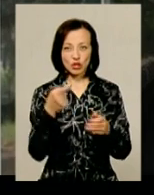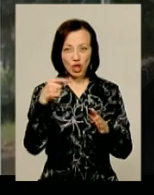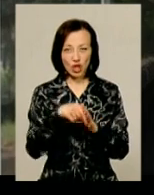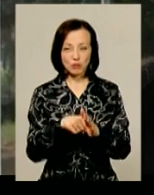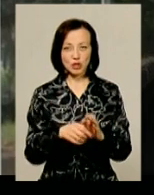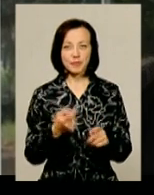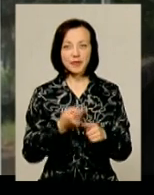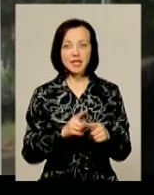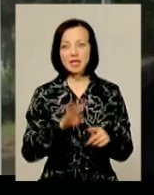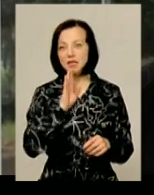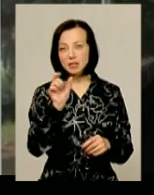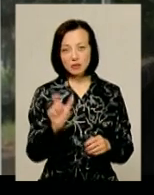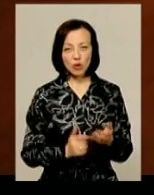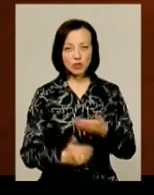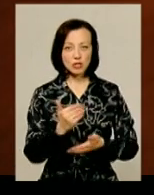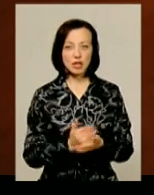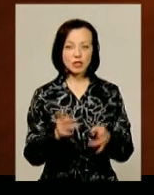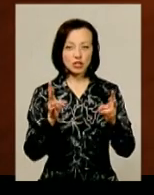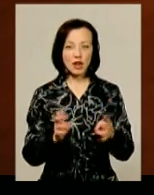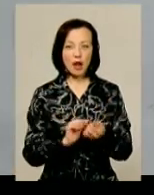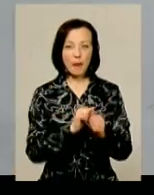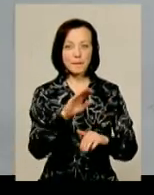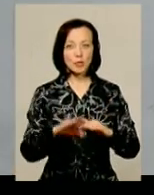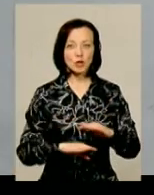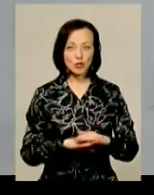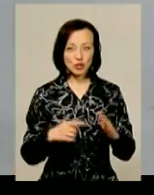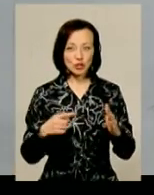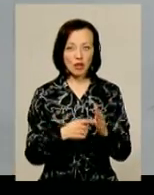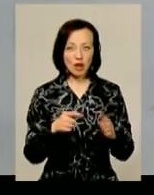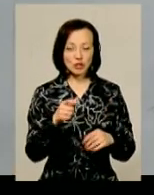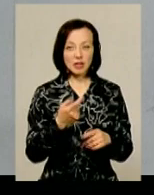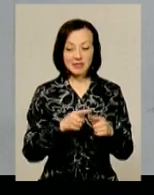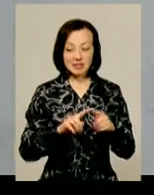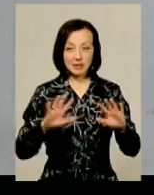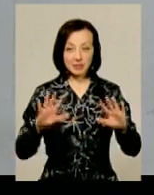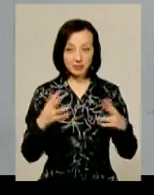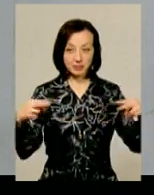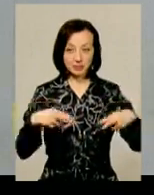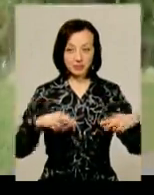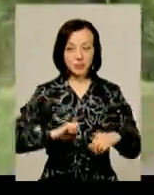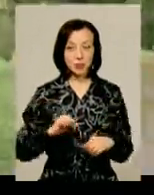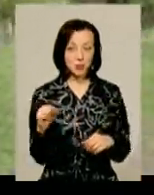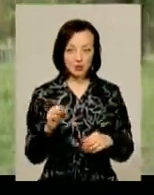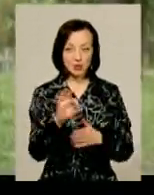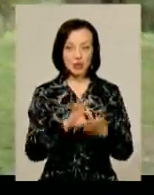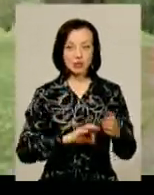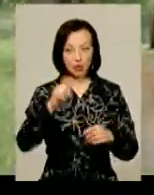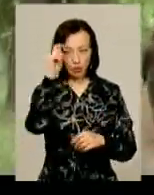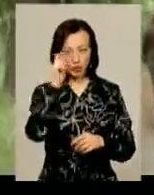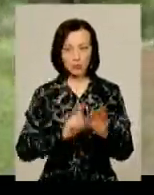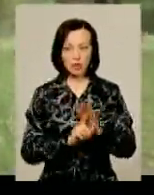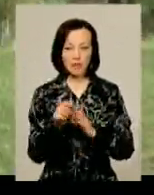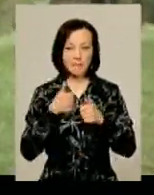глибша. Ця дівчина – остання жертва кам'янецького штрикача. Усе сталося буквально на очах її друзів. Чи не одразу хлопці